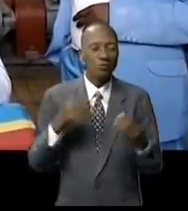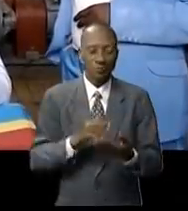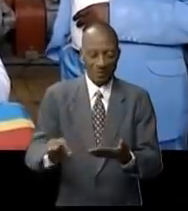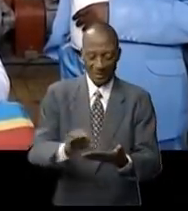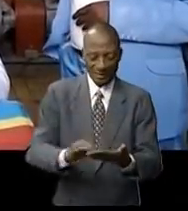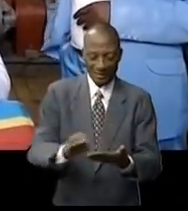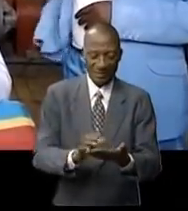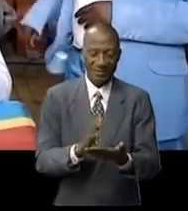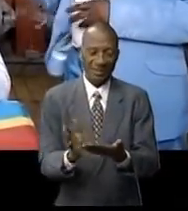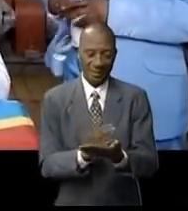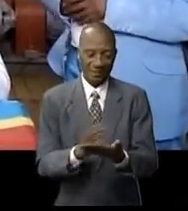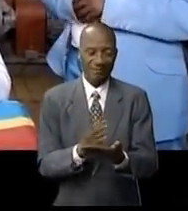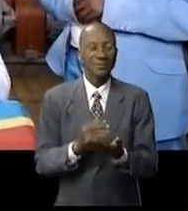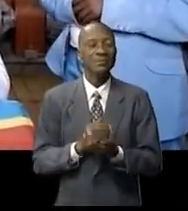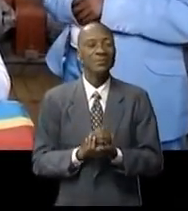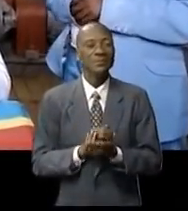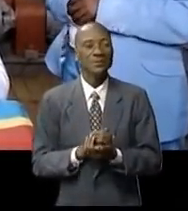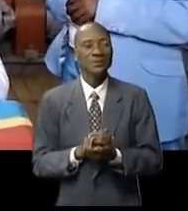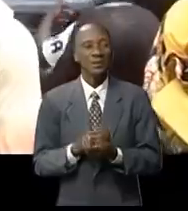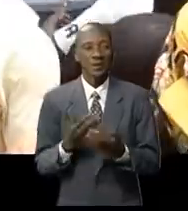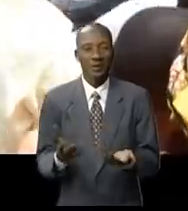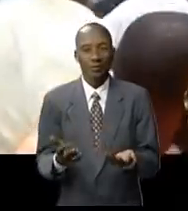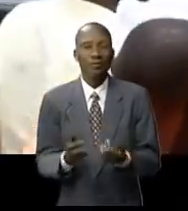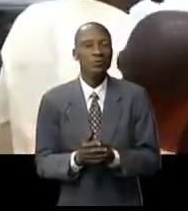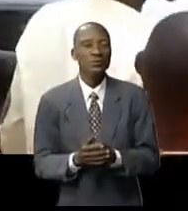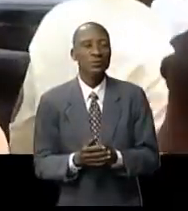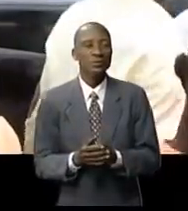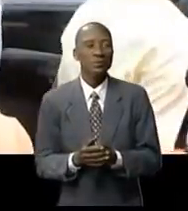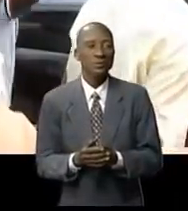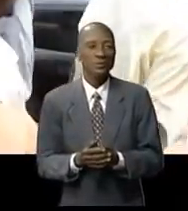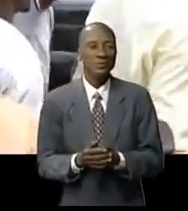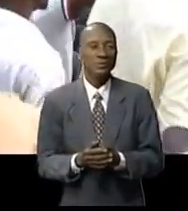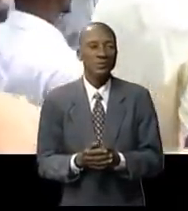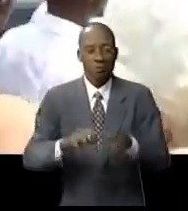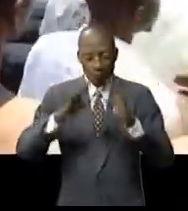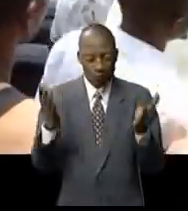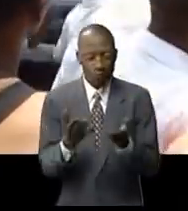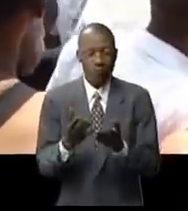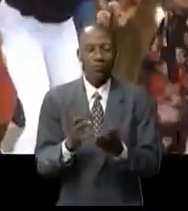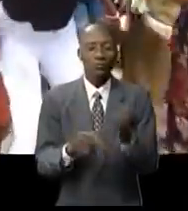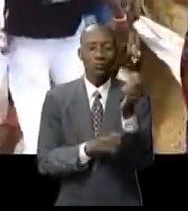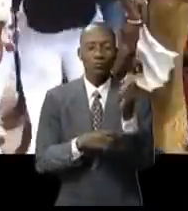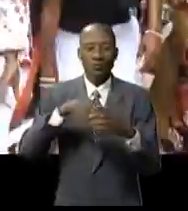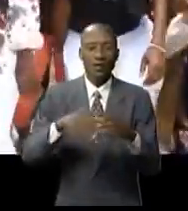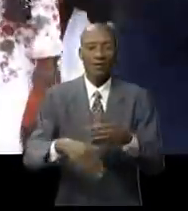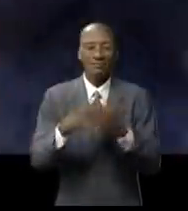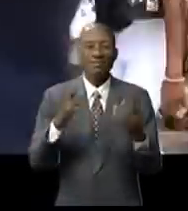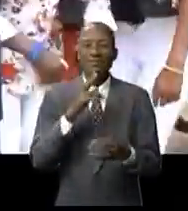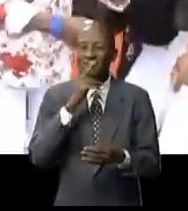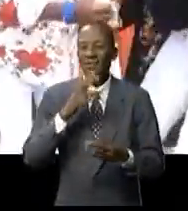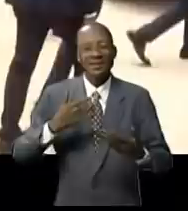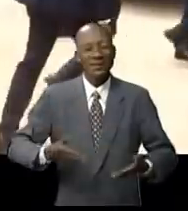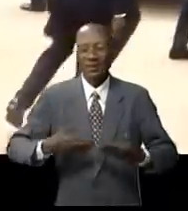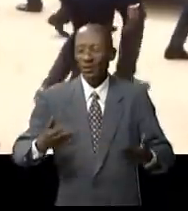d'or. Pour rappel, Olivier Mwendiamukalin a été chaleureusement accueilli par les Boyomais et Boyomaises, dont les membres du parti